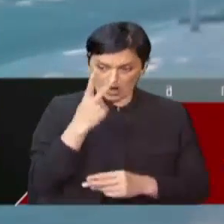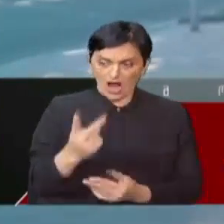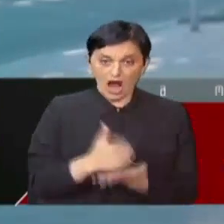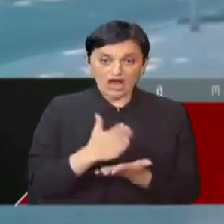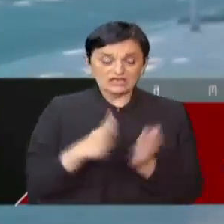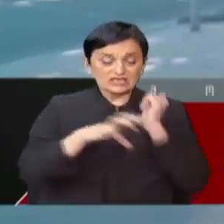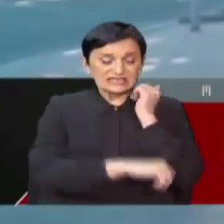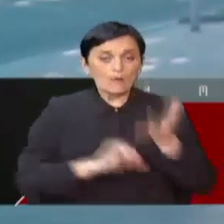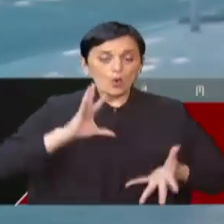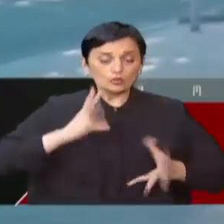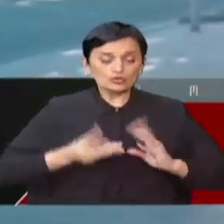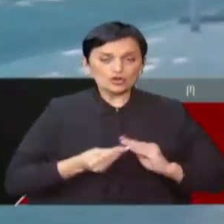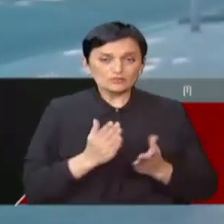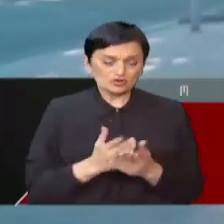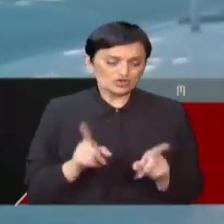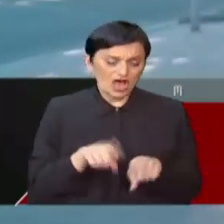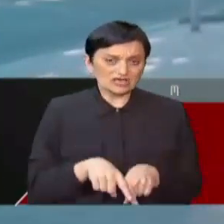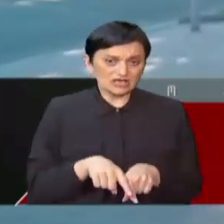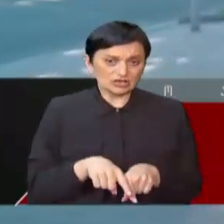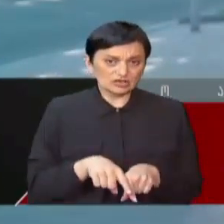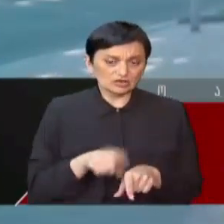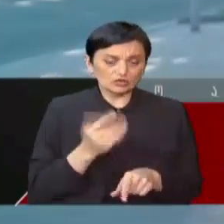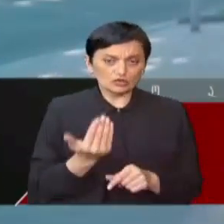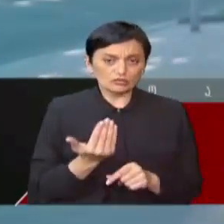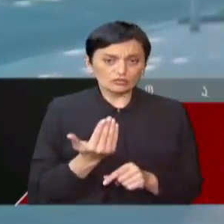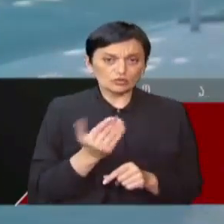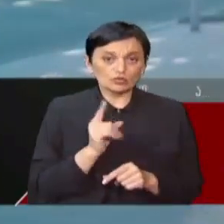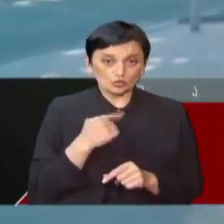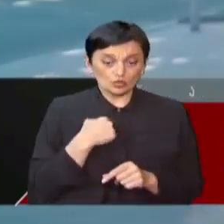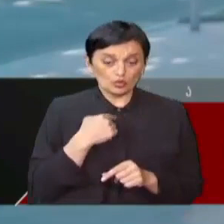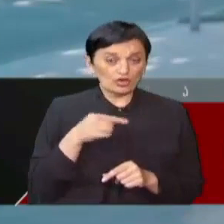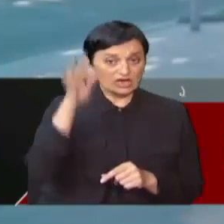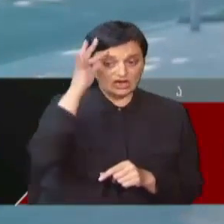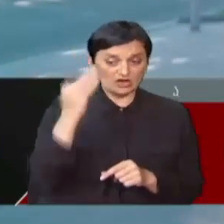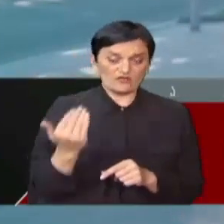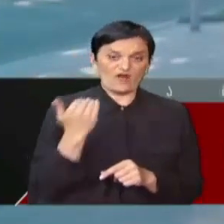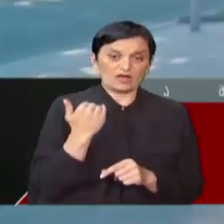საბოლოო ჯამში ხდება ასეთი მომენტი, რომელიც გვახსენებს